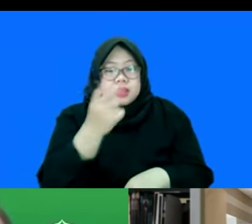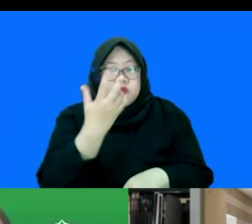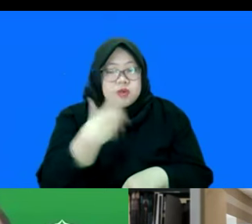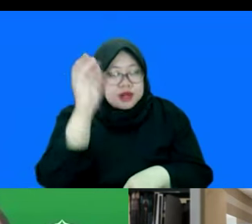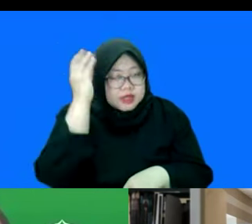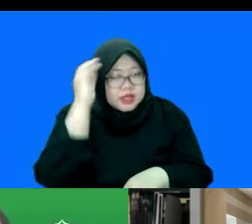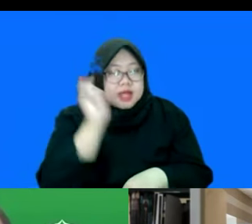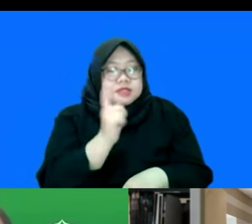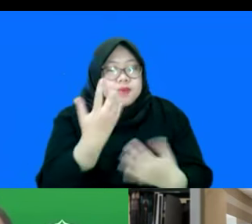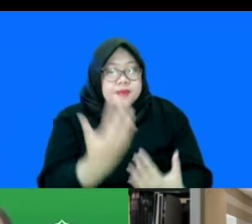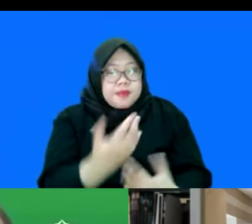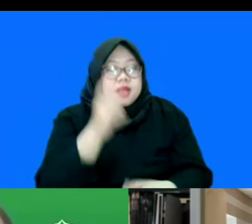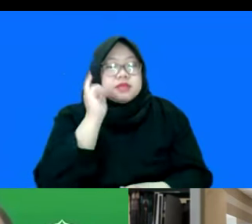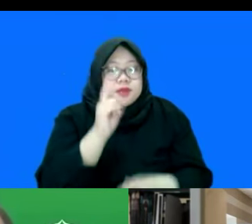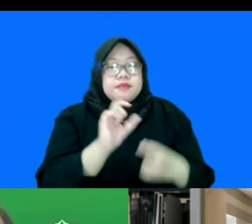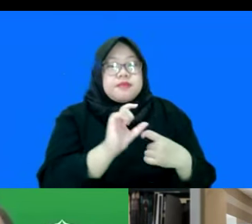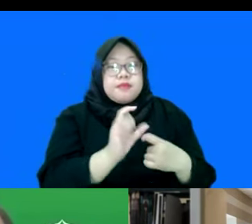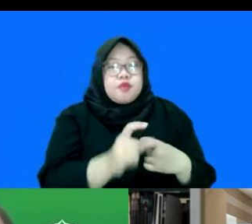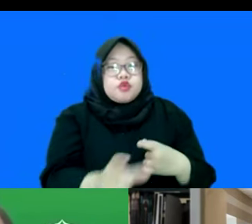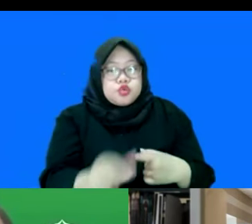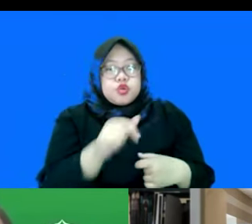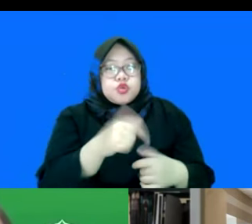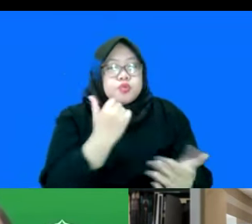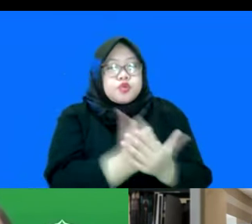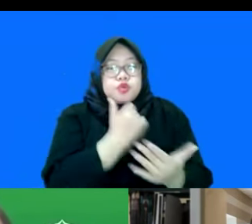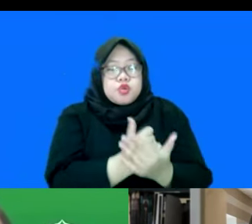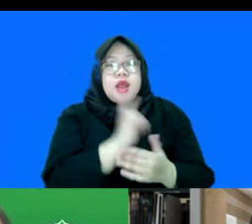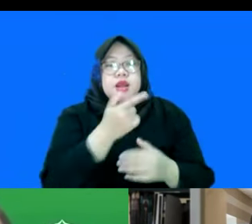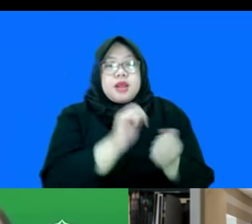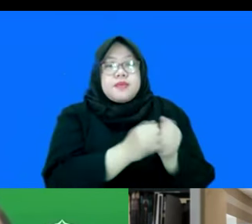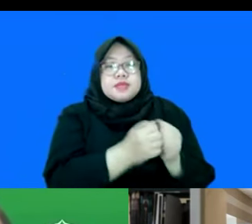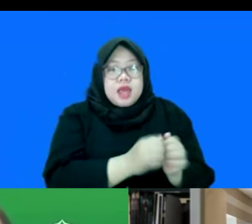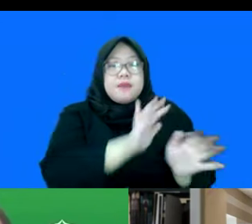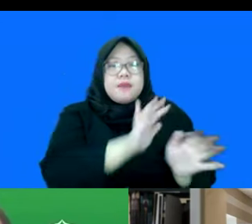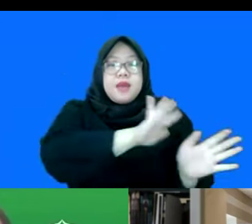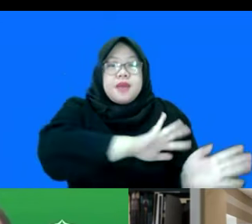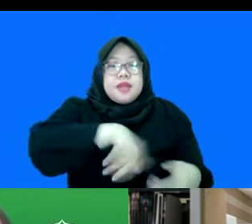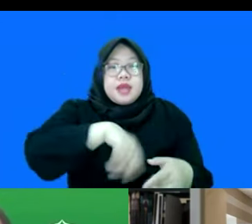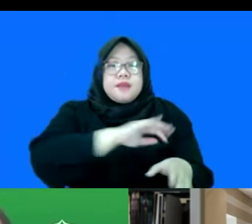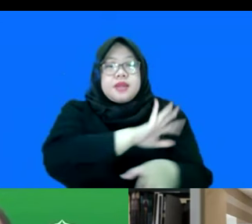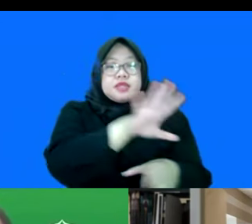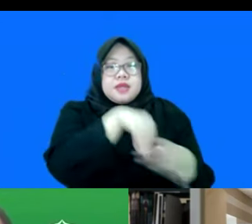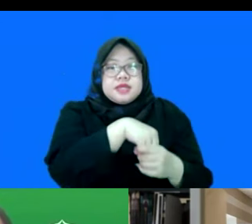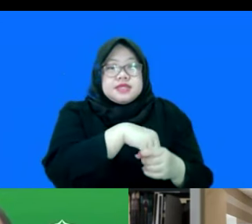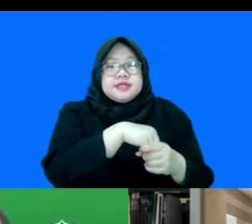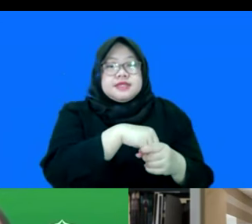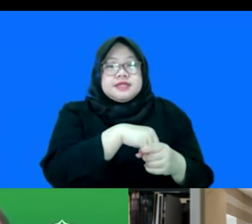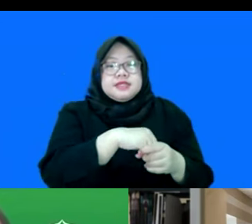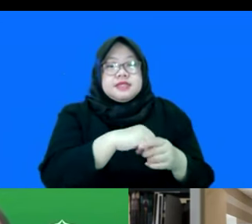prosedur sangat bermasalah, ya, mengabaikan partisipasi bermakna, prinsip demokrasi dan